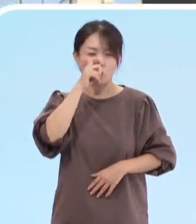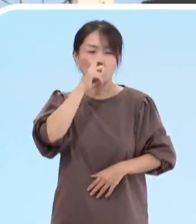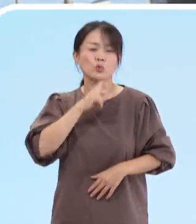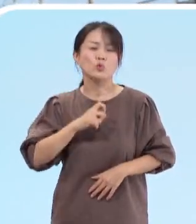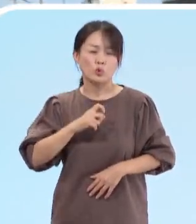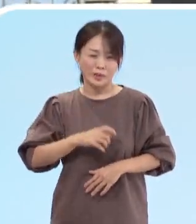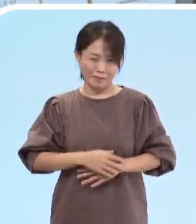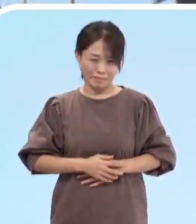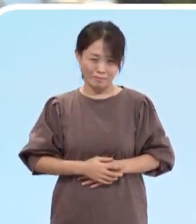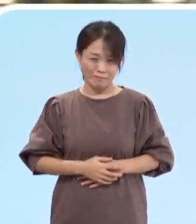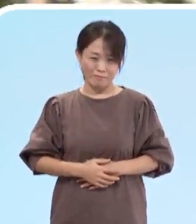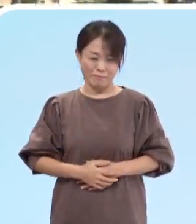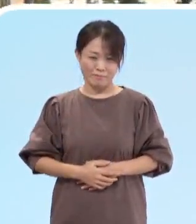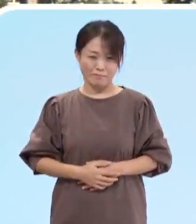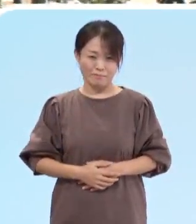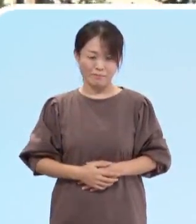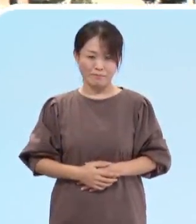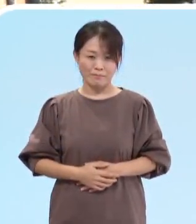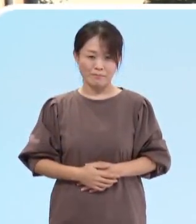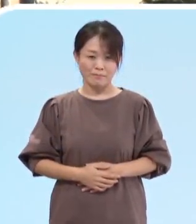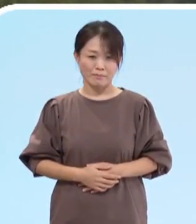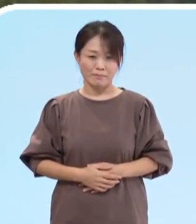んな時代は古いんです。